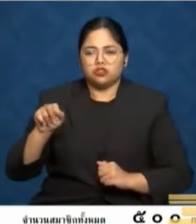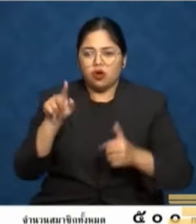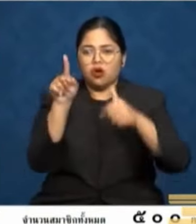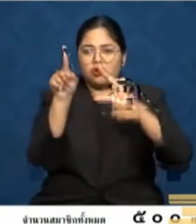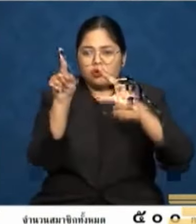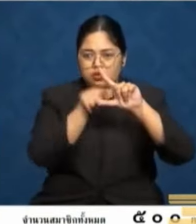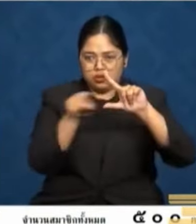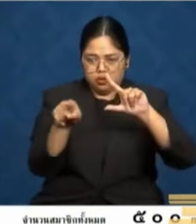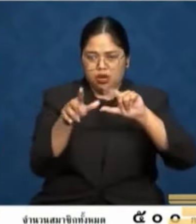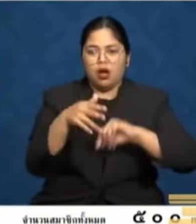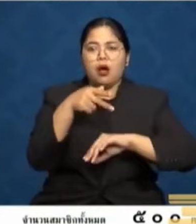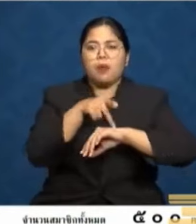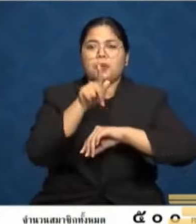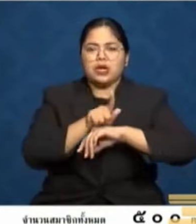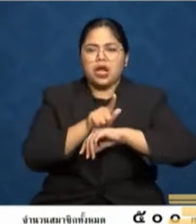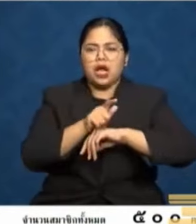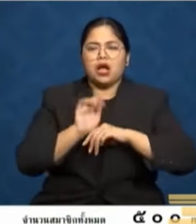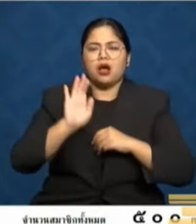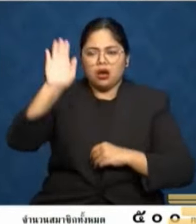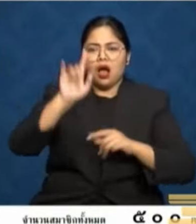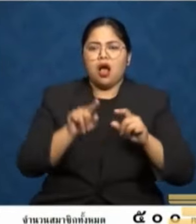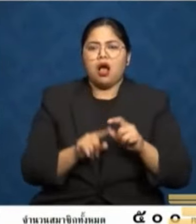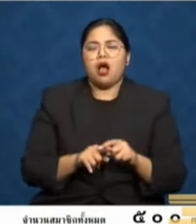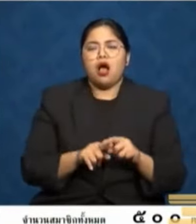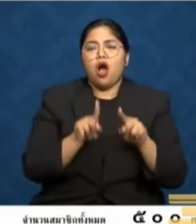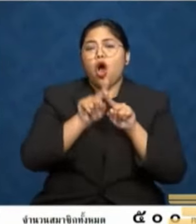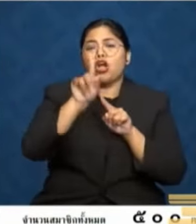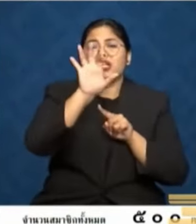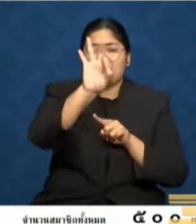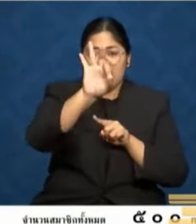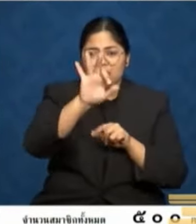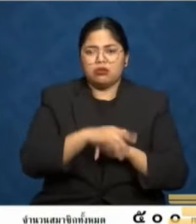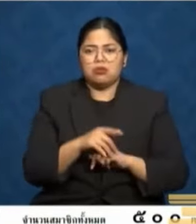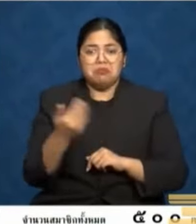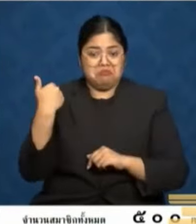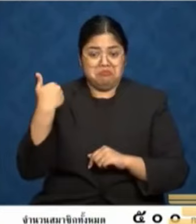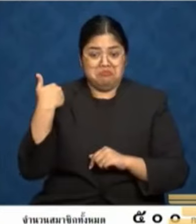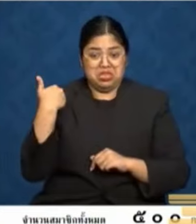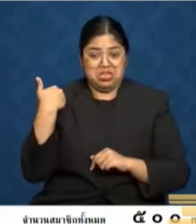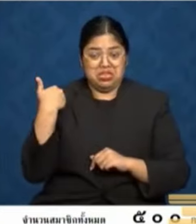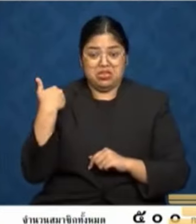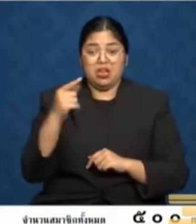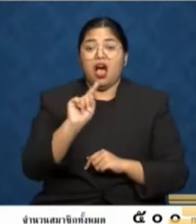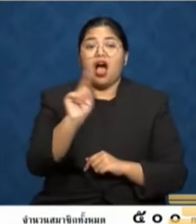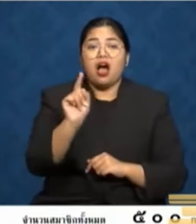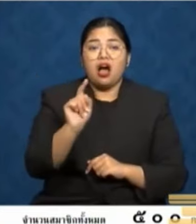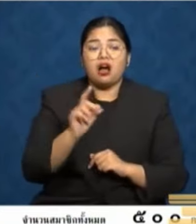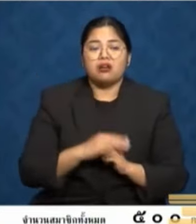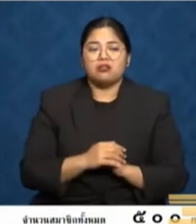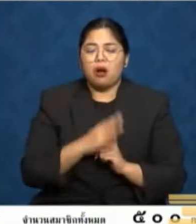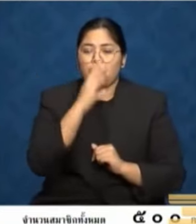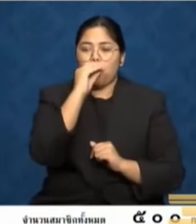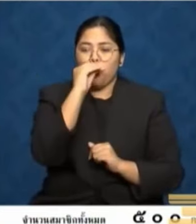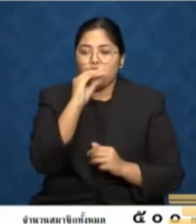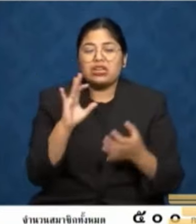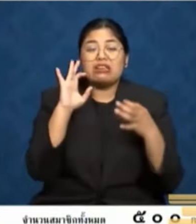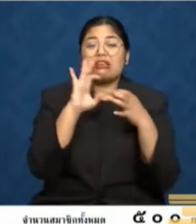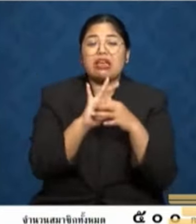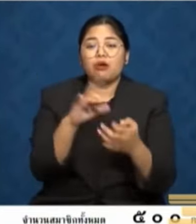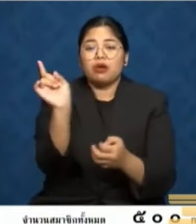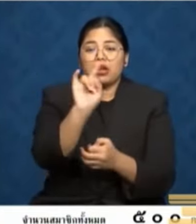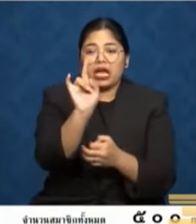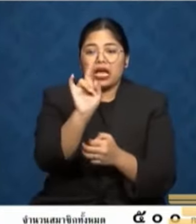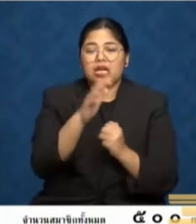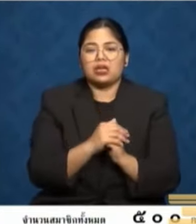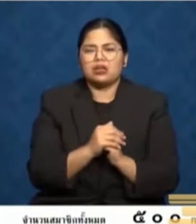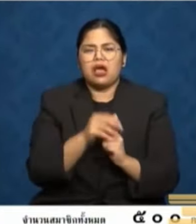ไก่ขอประท้วงท่านประธานตามข้อบังคับการประชุมข้อ 9ครับเนื่องจากว่าเมื่อสักครู่ก็มีการพูดพูดถึงในประเด็นเกี่ยวกับการ